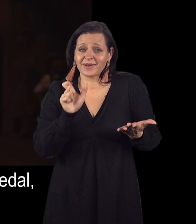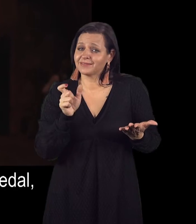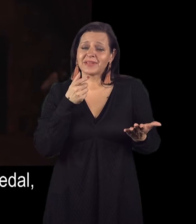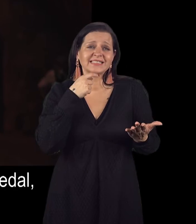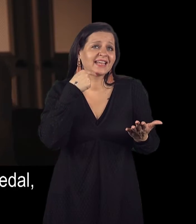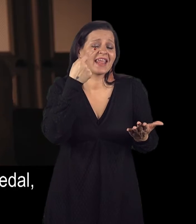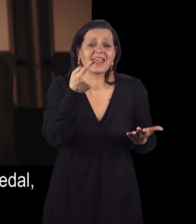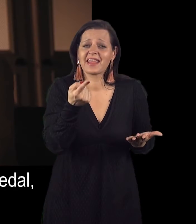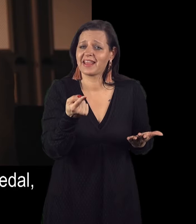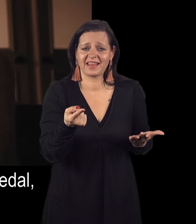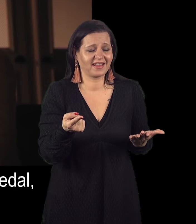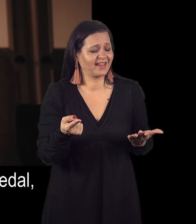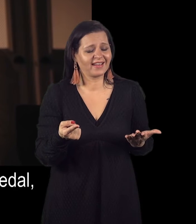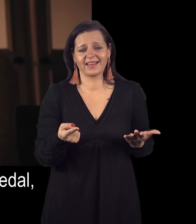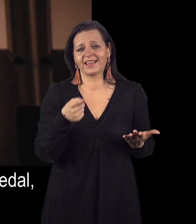Ker brez